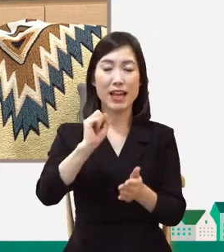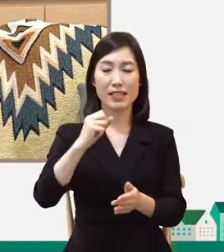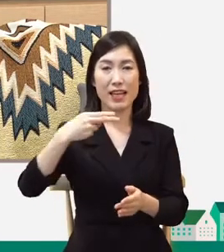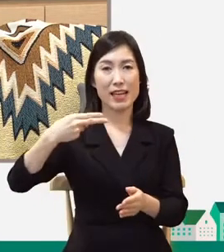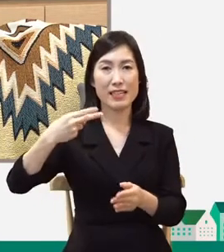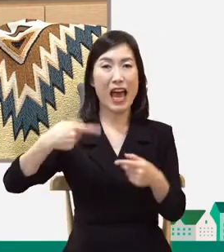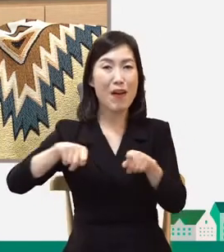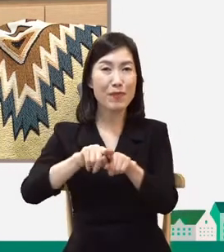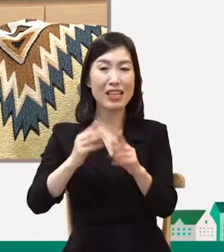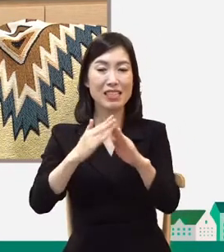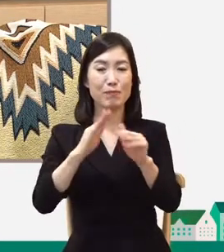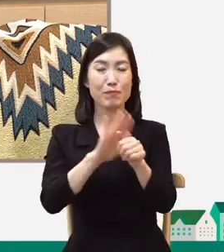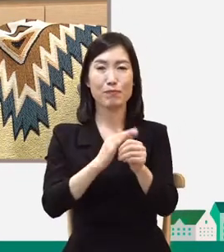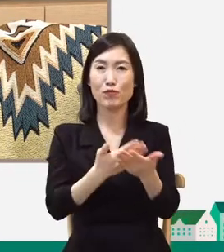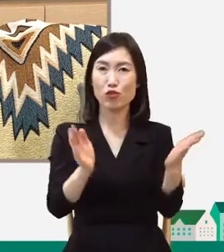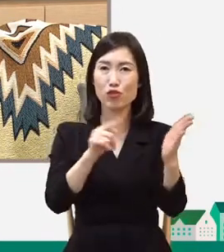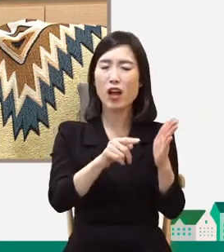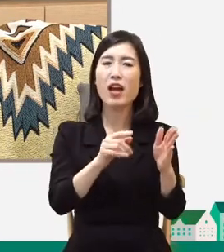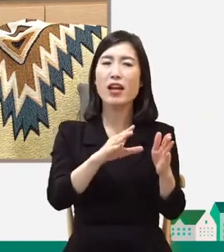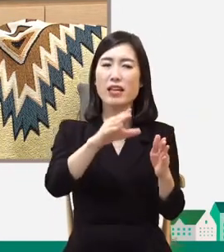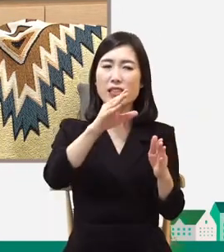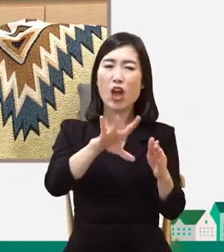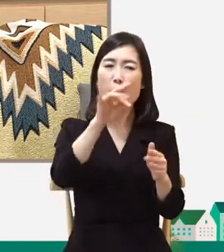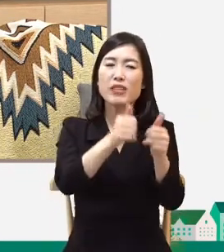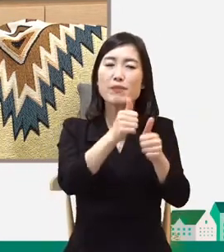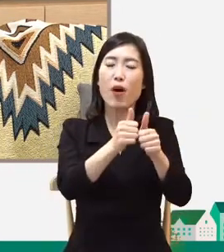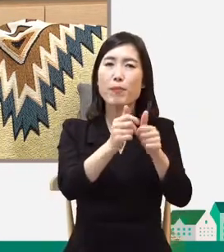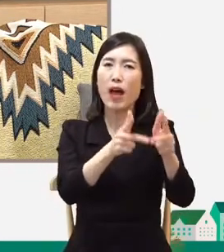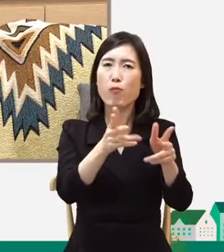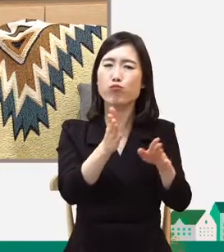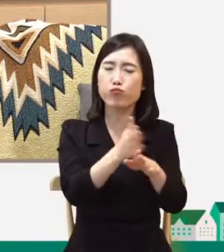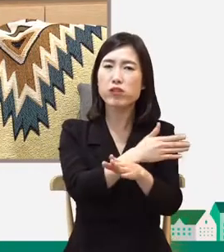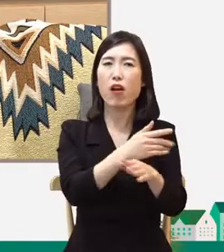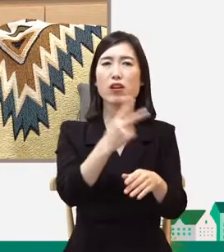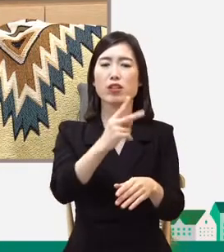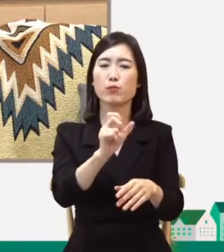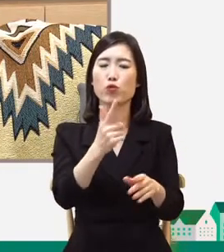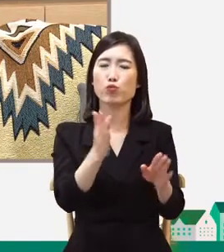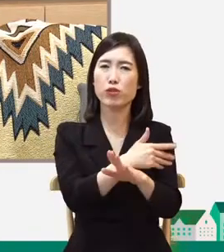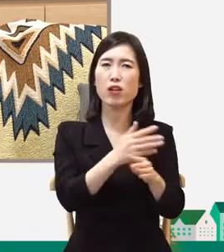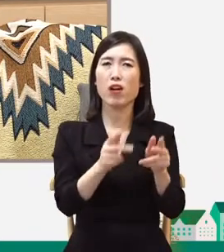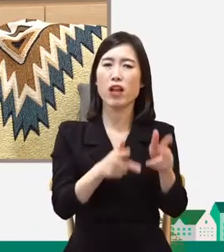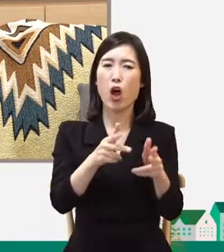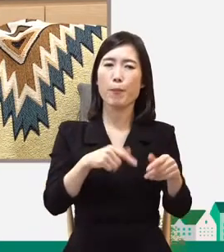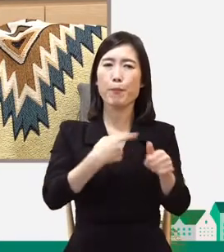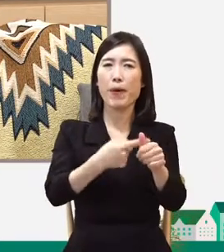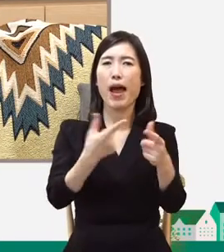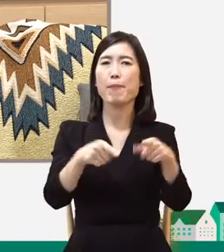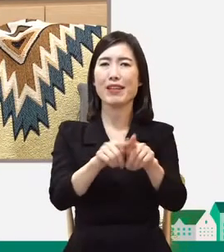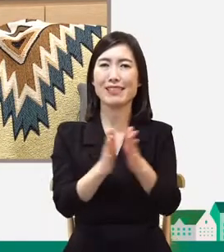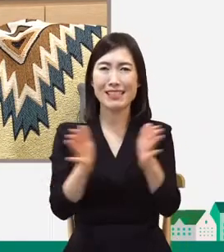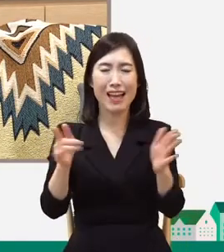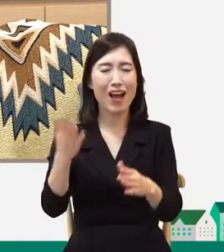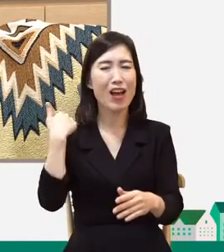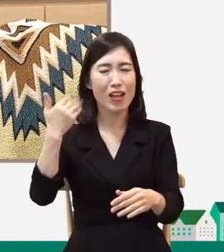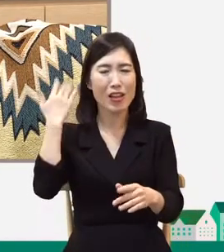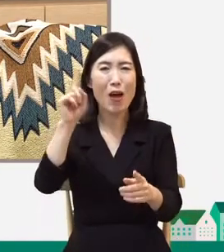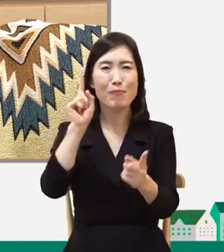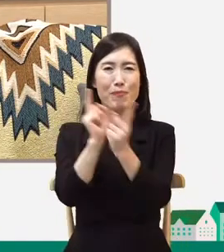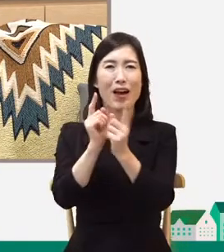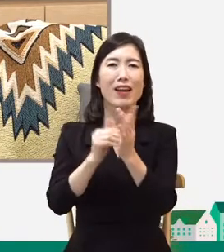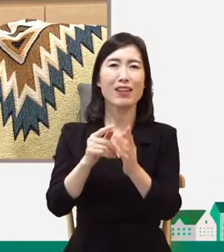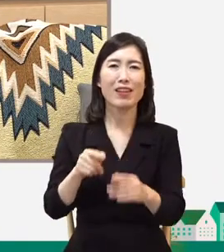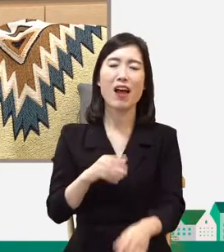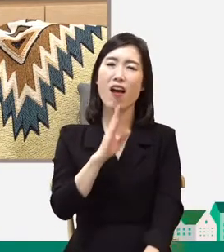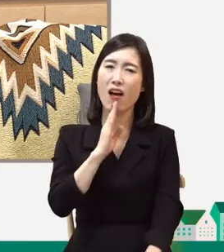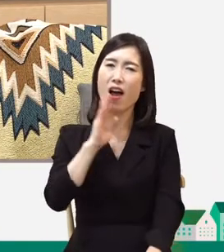같이 진행했던 그 시범사업부터 참여하셔서 정말 제 기억에도 직접 만나뵀을 때 지원주택이라는 새로운 모델이 꼭 우리